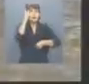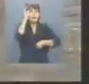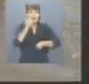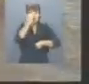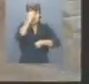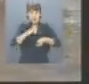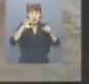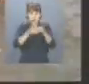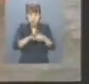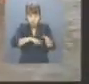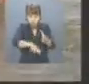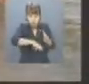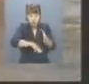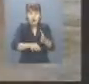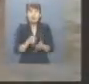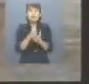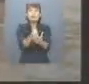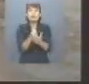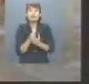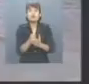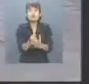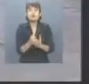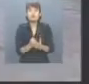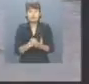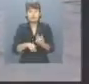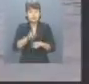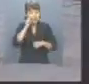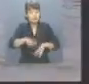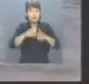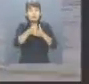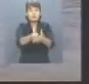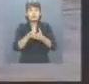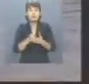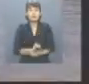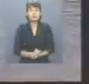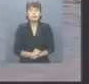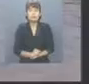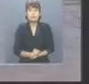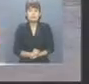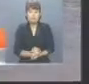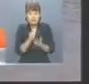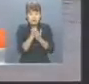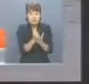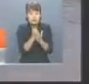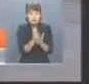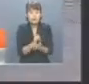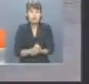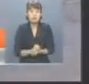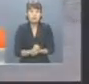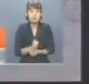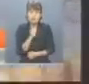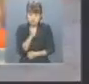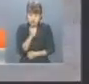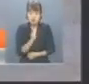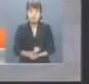นเพื่อเป็นการแบ่งเบาภาระของคนอีกฝากหนึ่งครับ ก็คือได้ช่วยเหลือฝั่งนู้นได้มากอะน้องมันก็ดีอ่ะมันดีอ่ะแต่